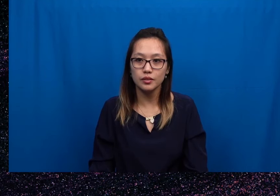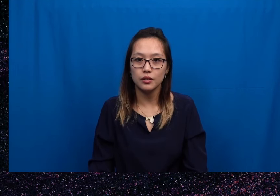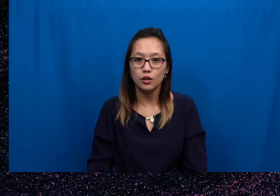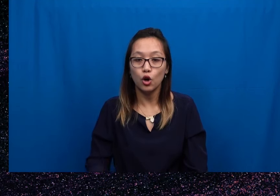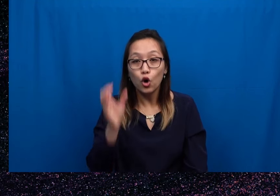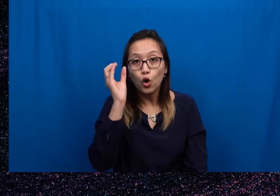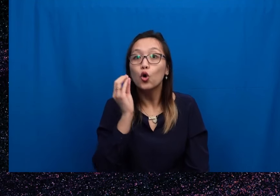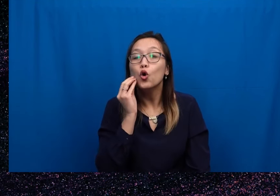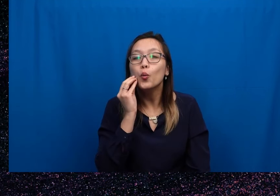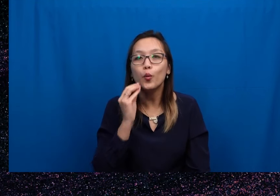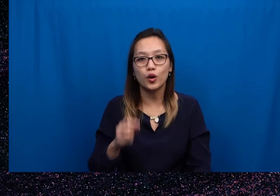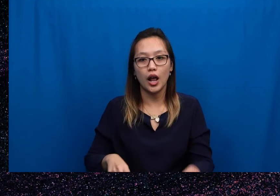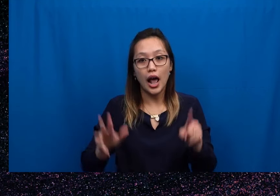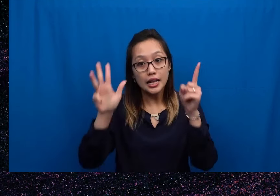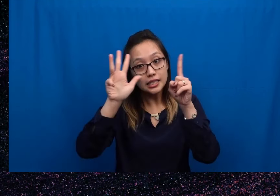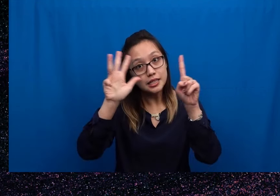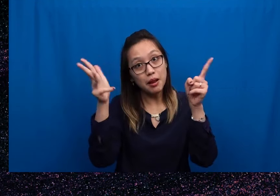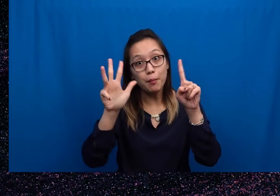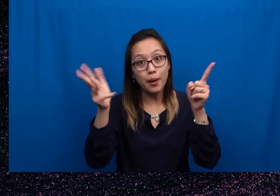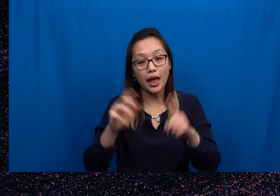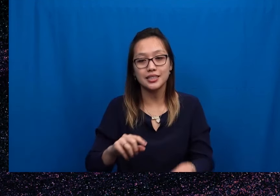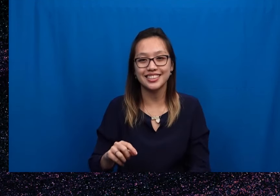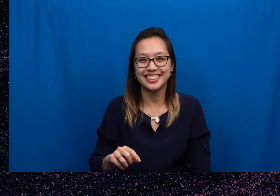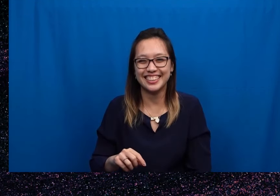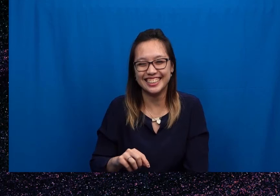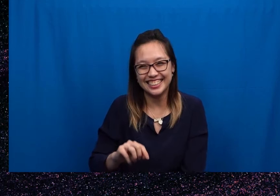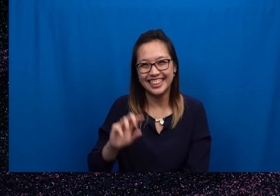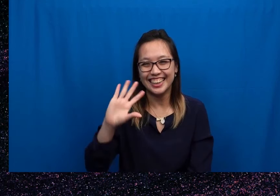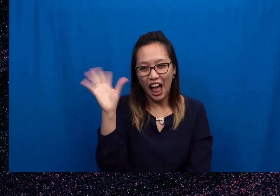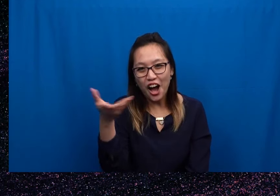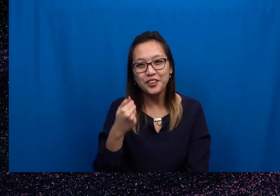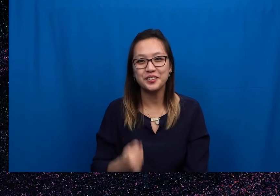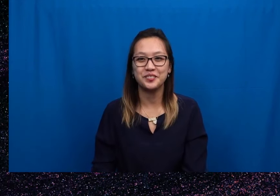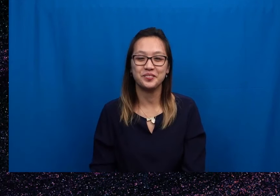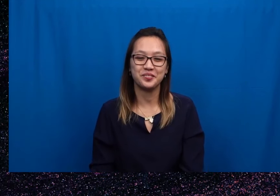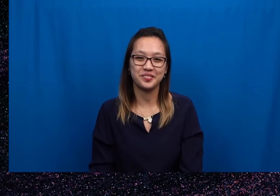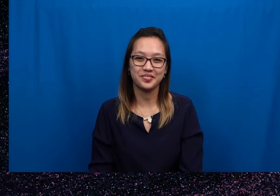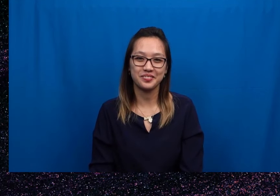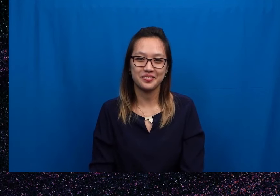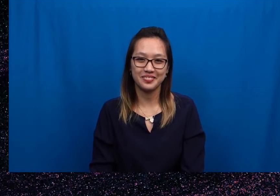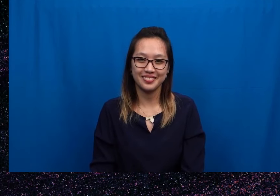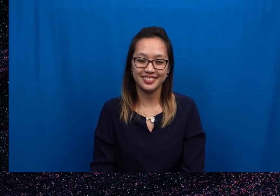tahun. Jadi saudara sekarang sudah bisa menebak usia saya berapa.